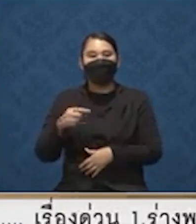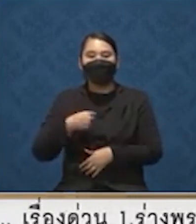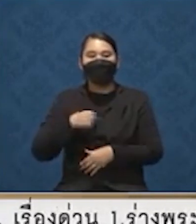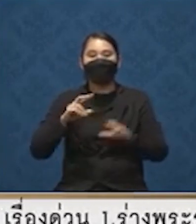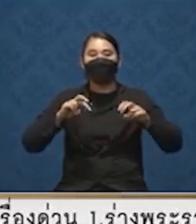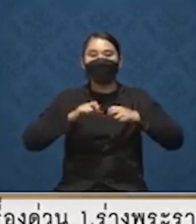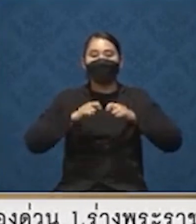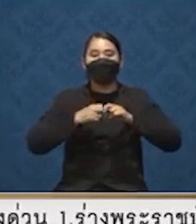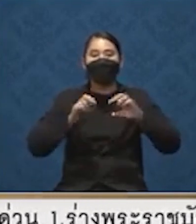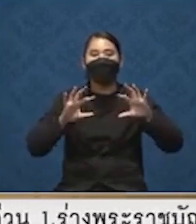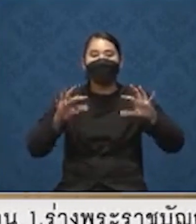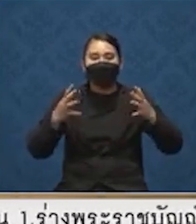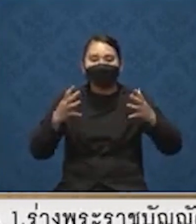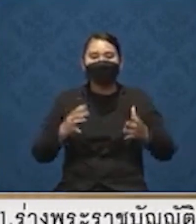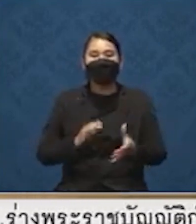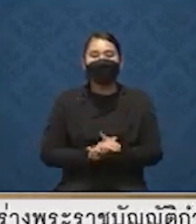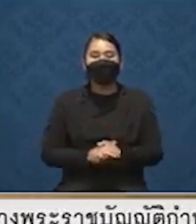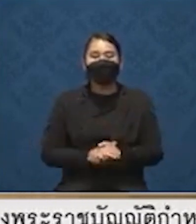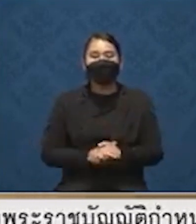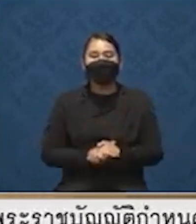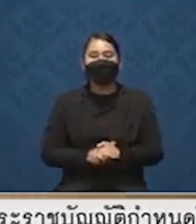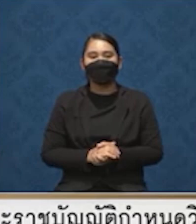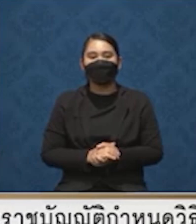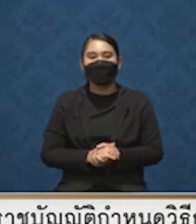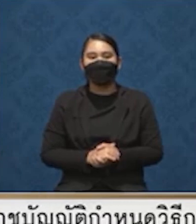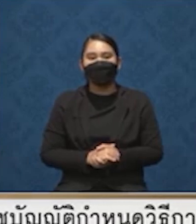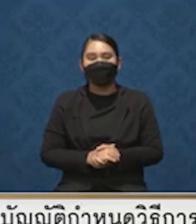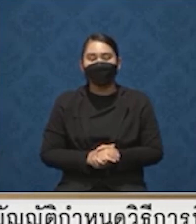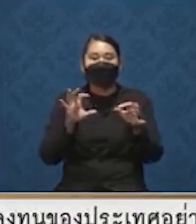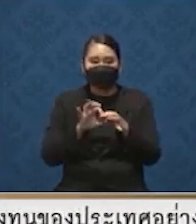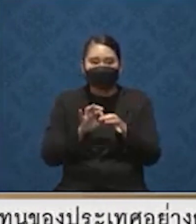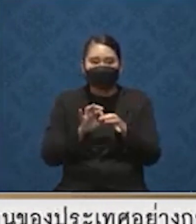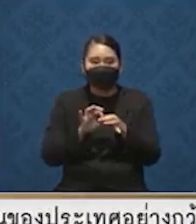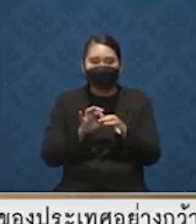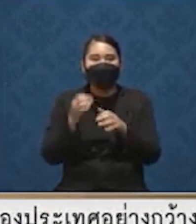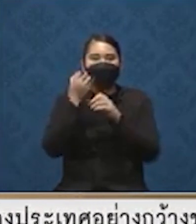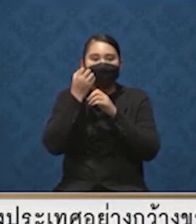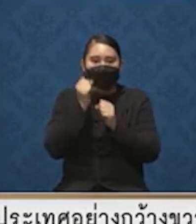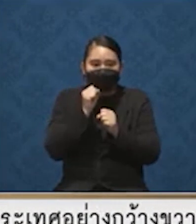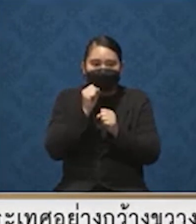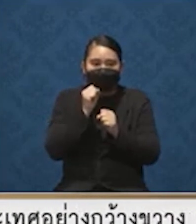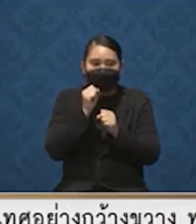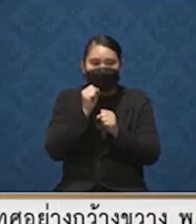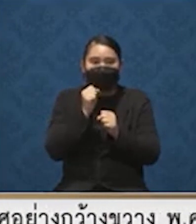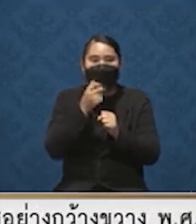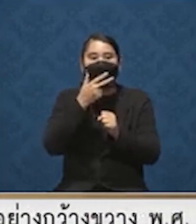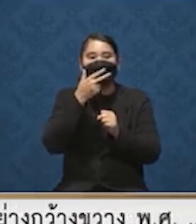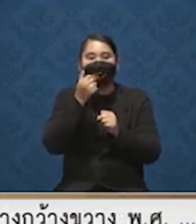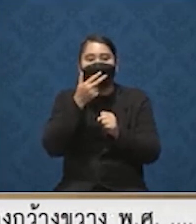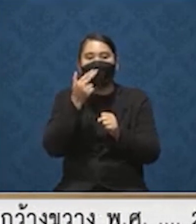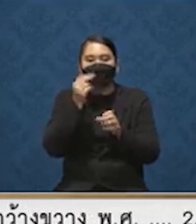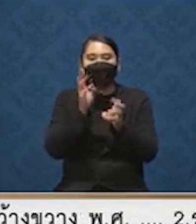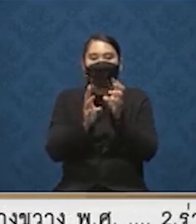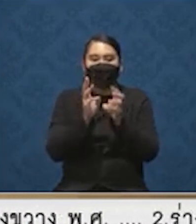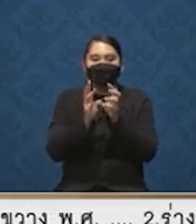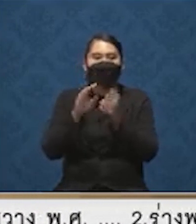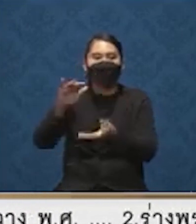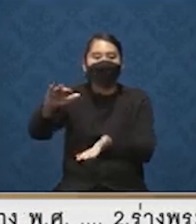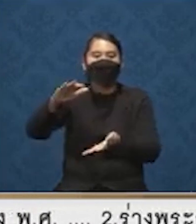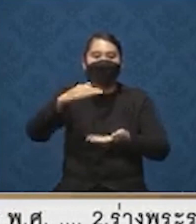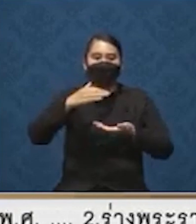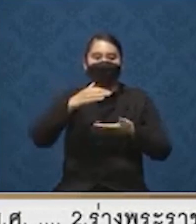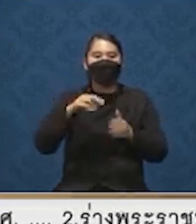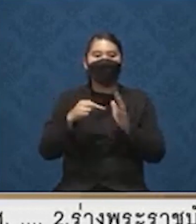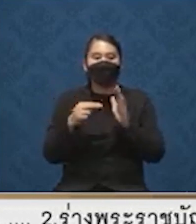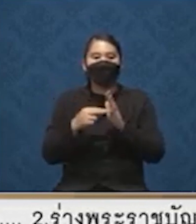เพิ่มมาตรการทางกฎหมายจาก45มาตราเป็นกว่า90ซึ่งจะมีผลให้เกิดความล่าช้าในการเห็นช